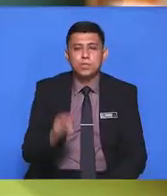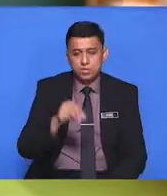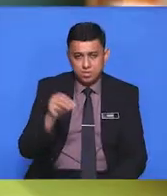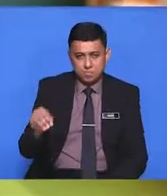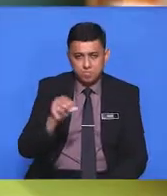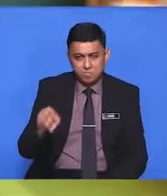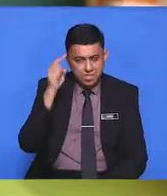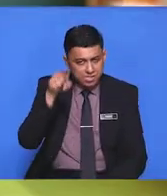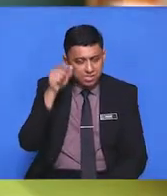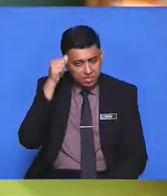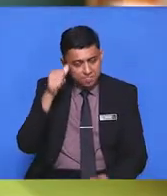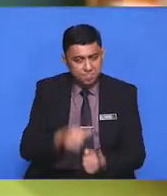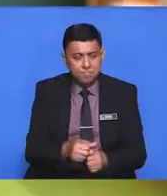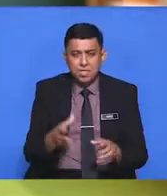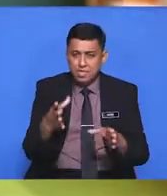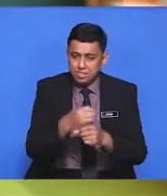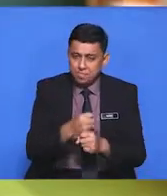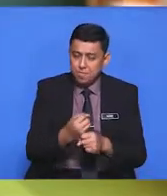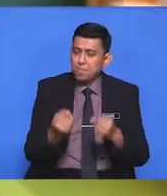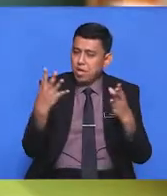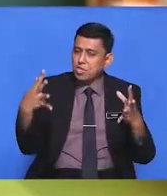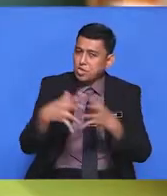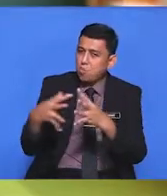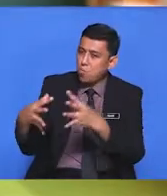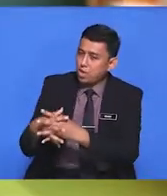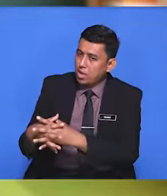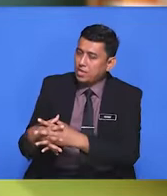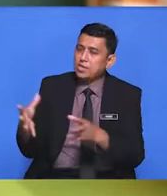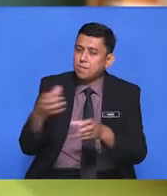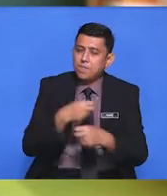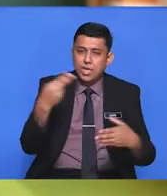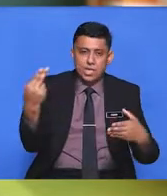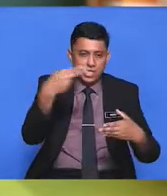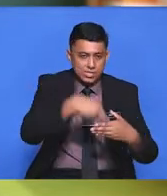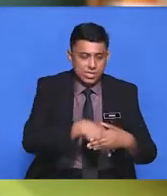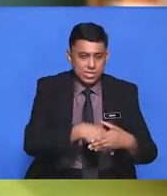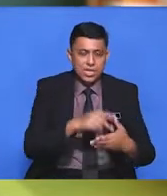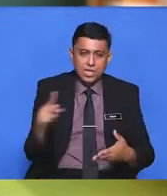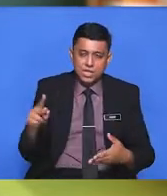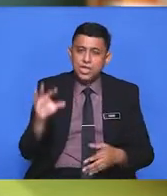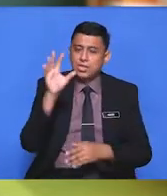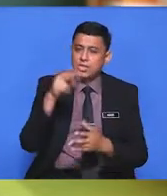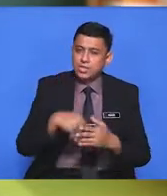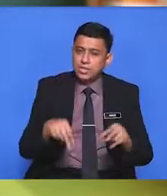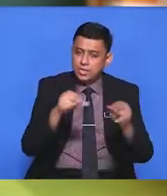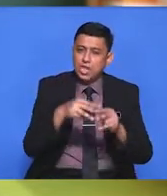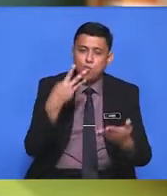Murid-murid kena ingat, terdapat banyak lagi gabungan yang boleh menghasilkan nilai wang 90